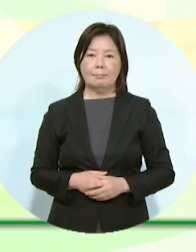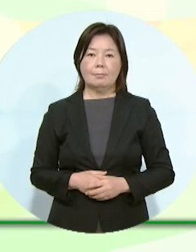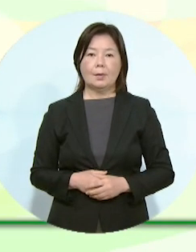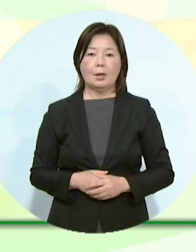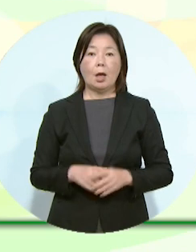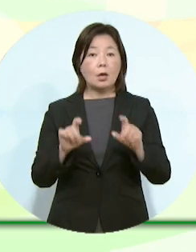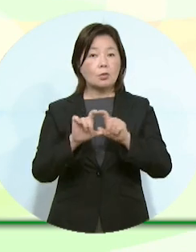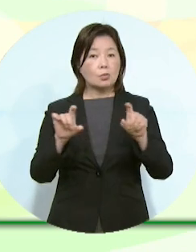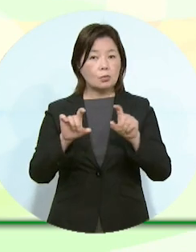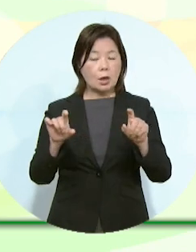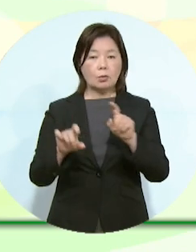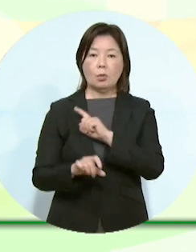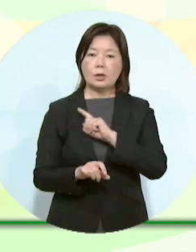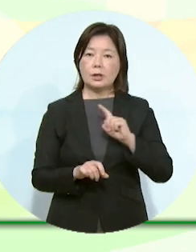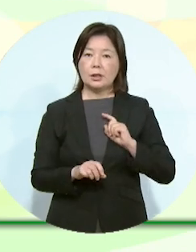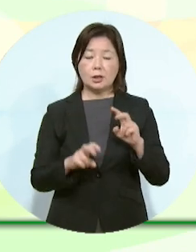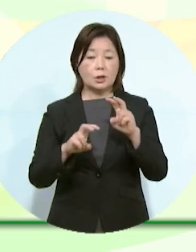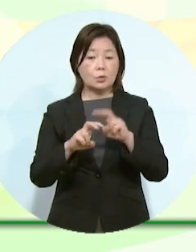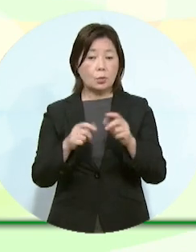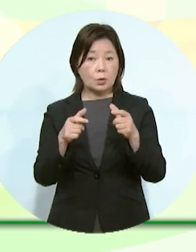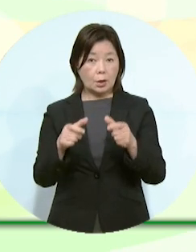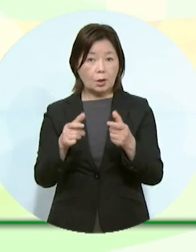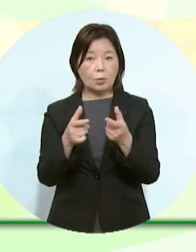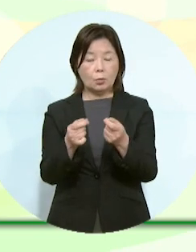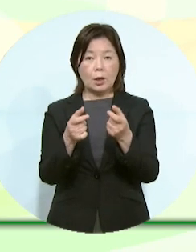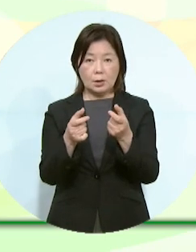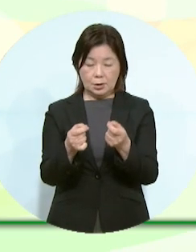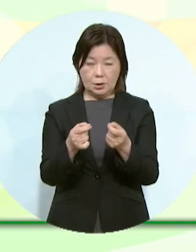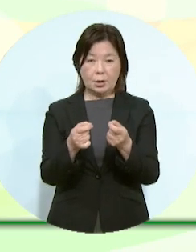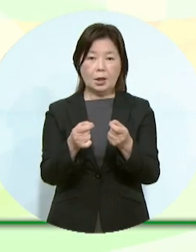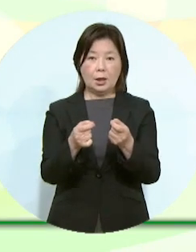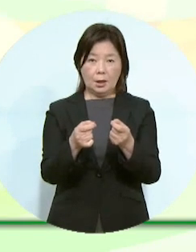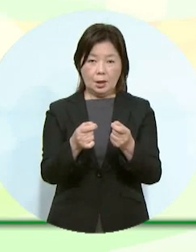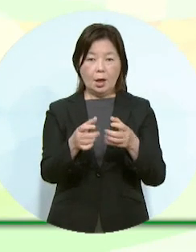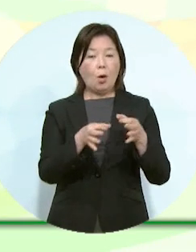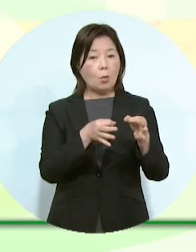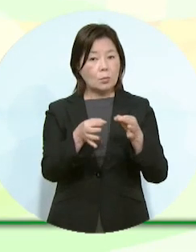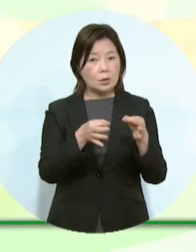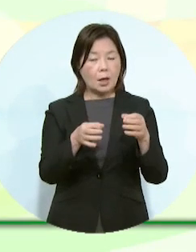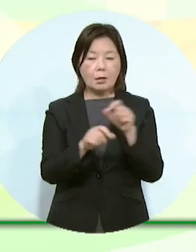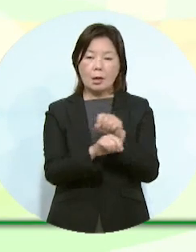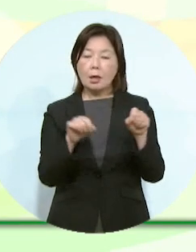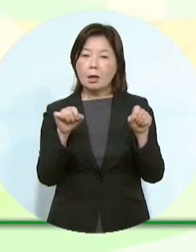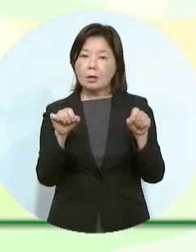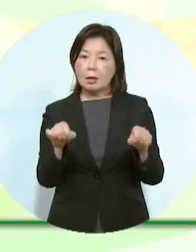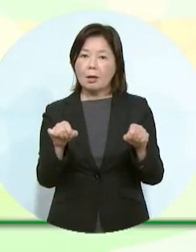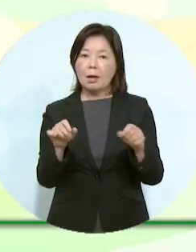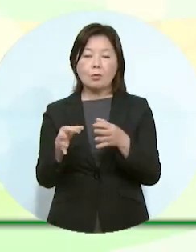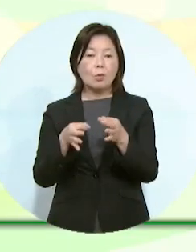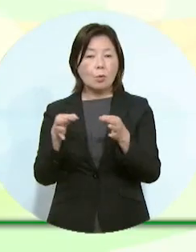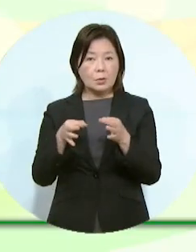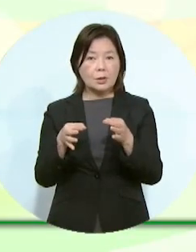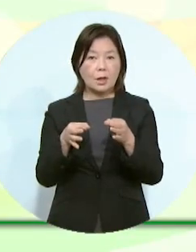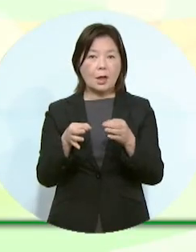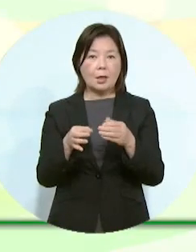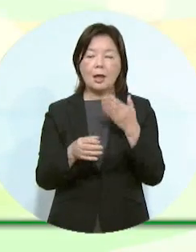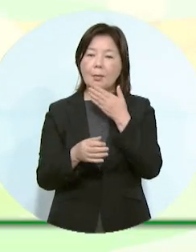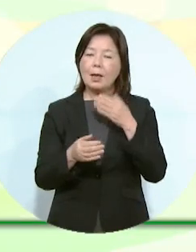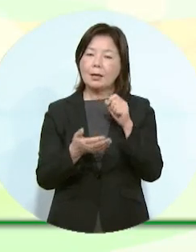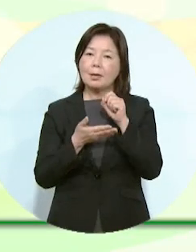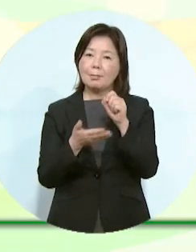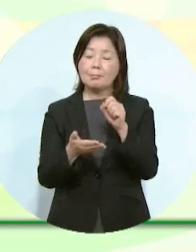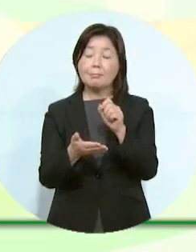通常の1日乗車券と同様、多摩モノぐるっとプレミアムガイドの加盟店で特典が受けられるほか、